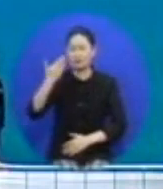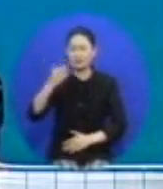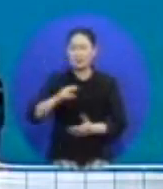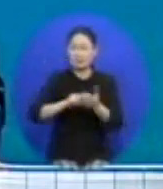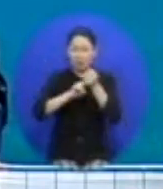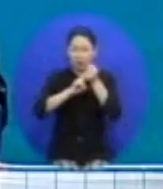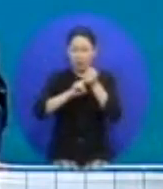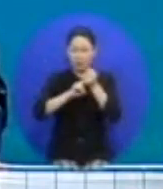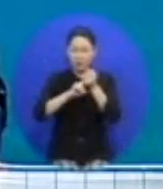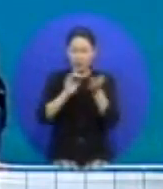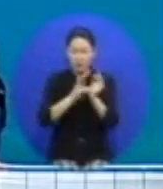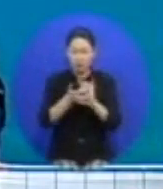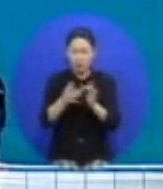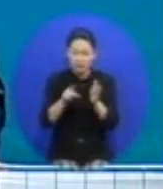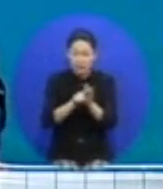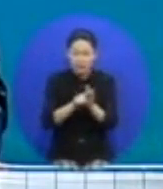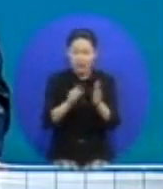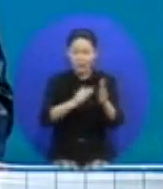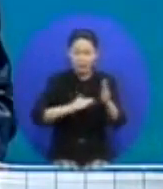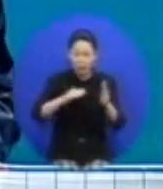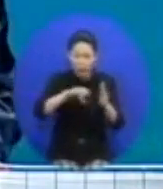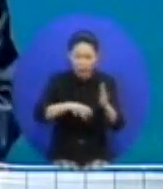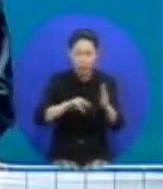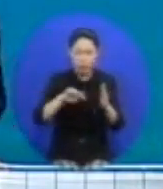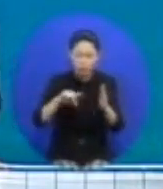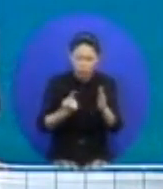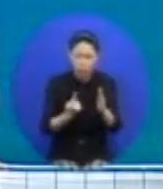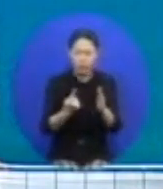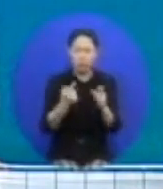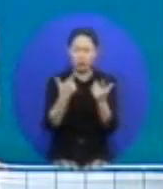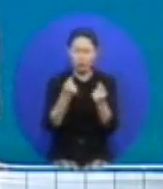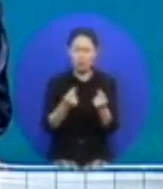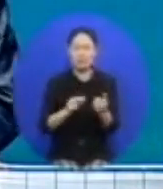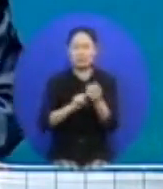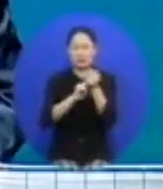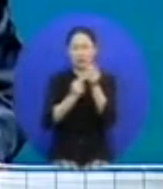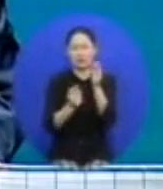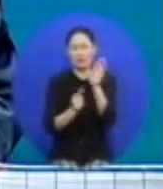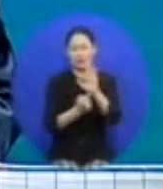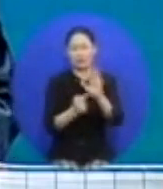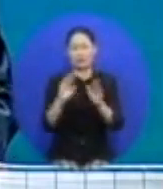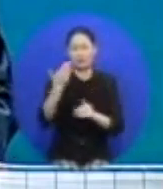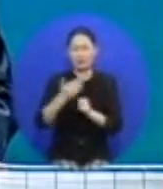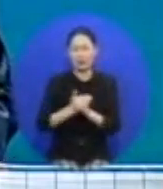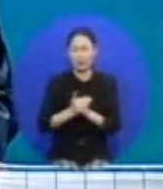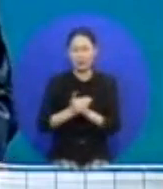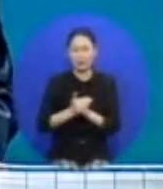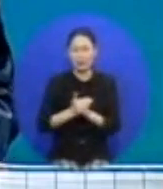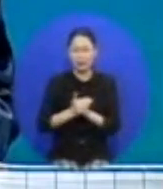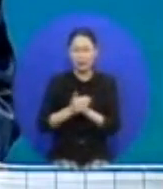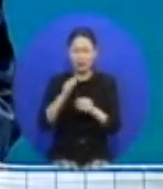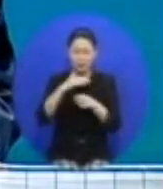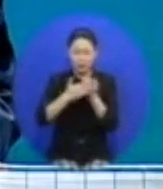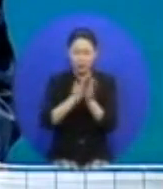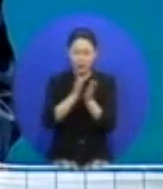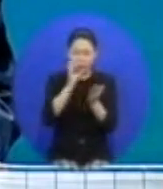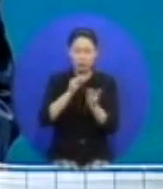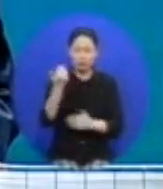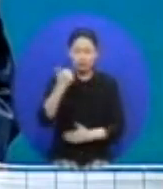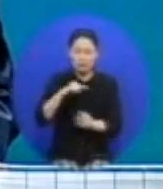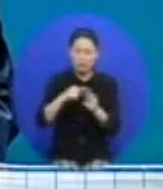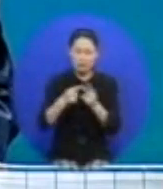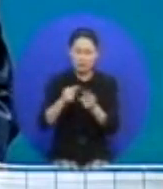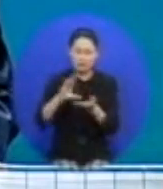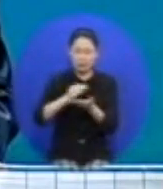똑같은 일이 벌어지는 거죠 고린도후서 5장 17절에 누구든지 그리스도 2